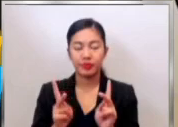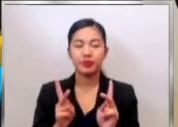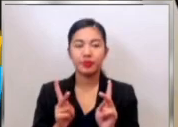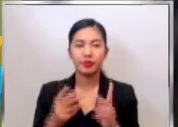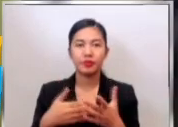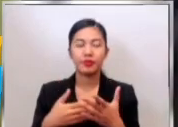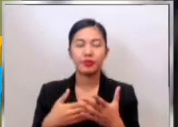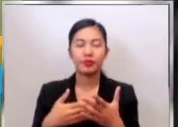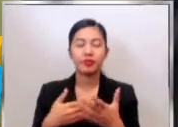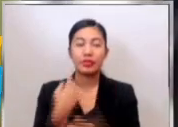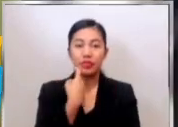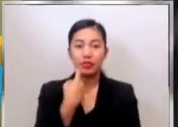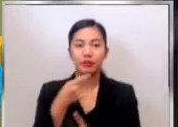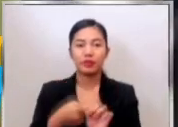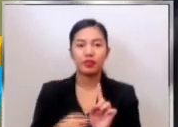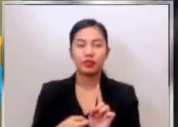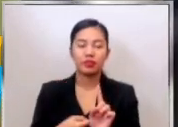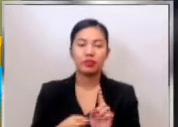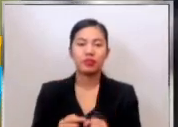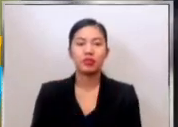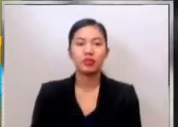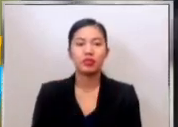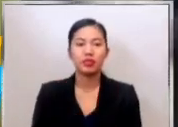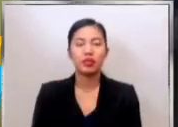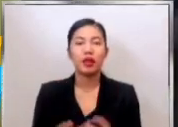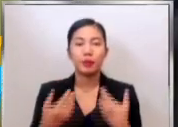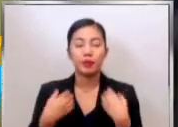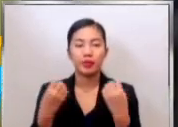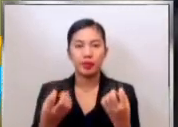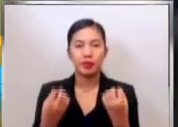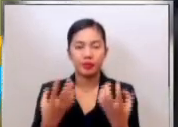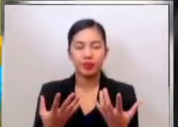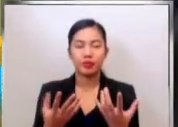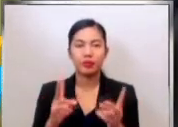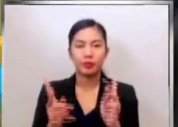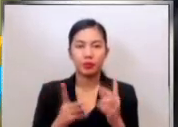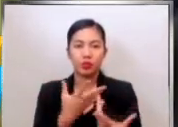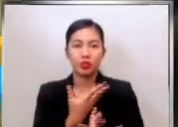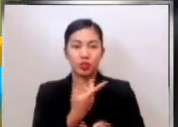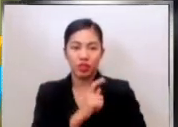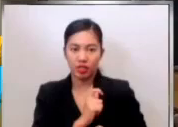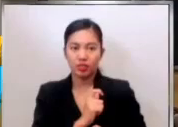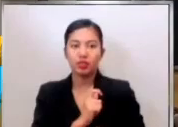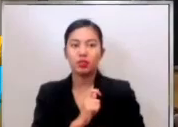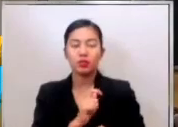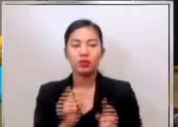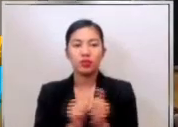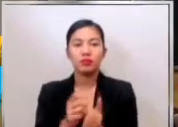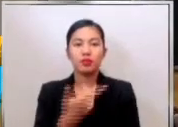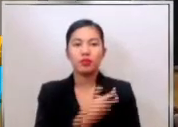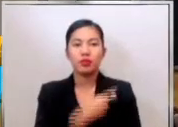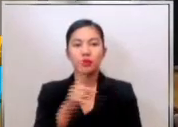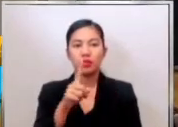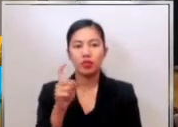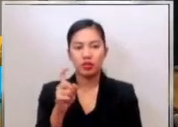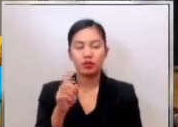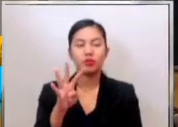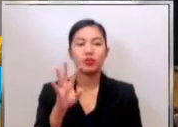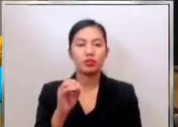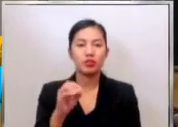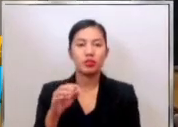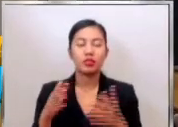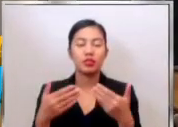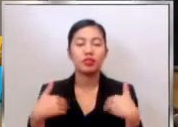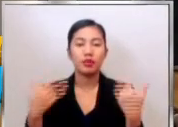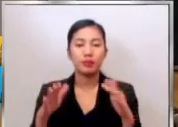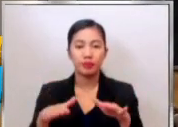ang nagparehistro, indikasyon umano ito na marami ang tiwala sa kakayahan ng bakuna. 104 na minor de edad ang babakunahan ngayon na